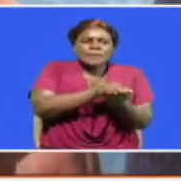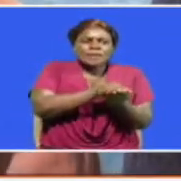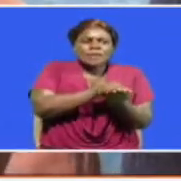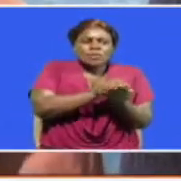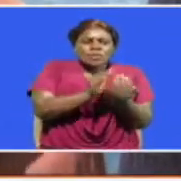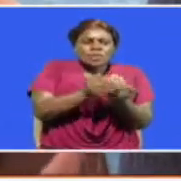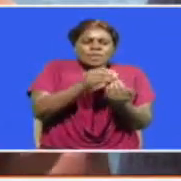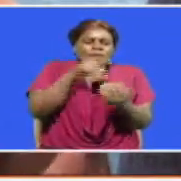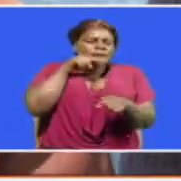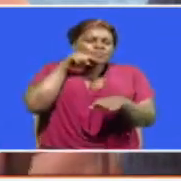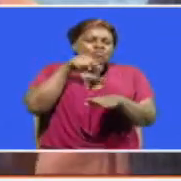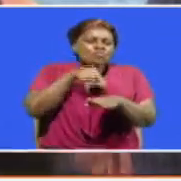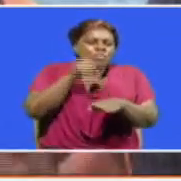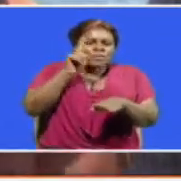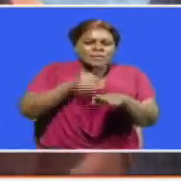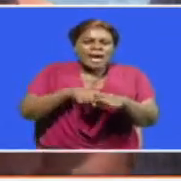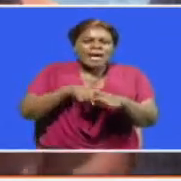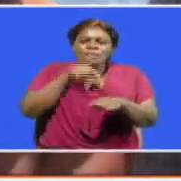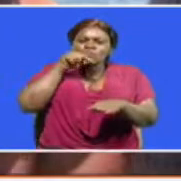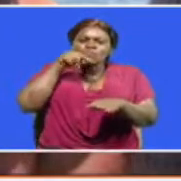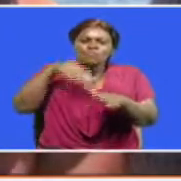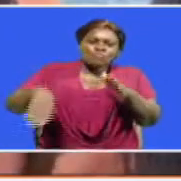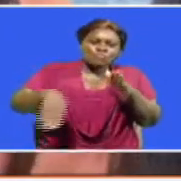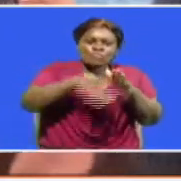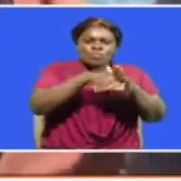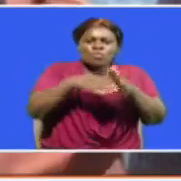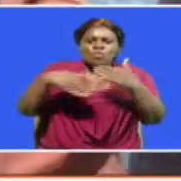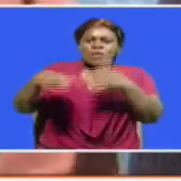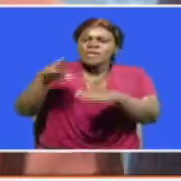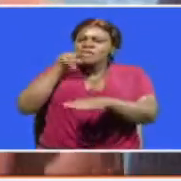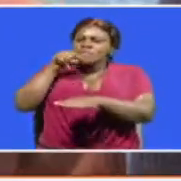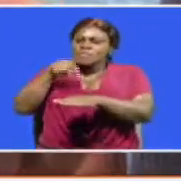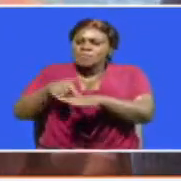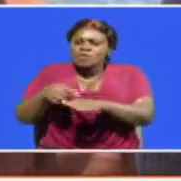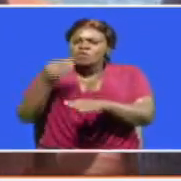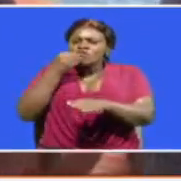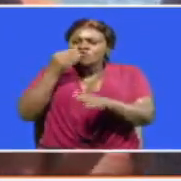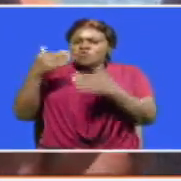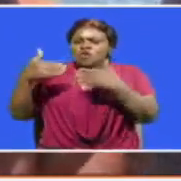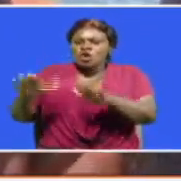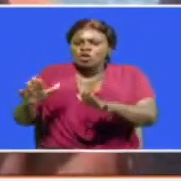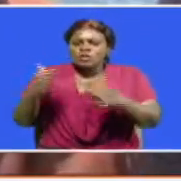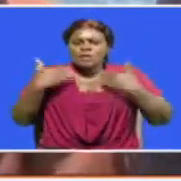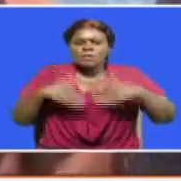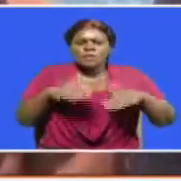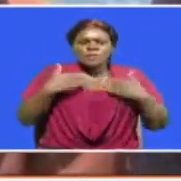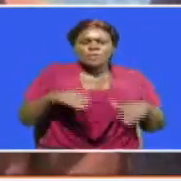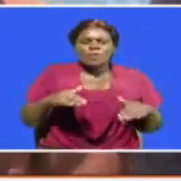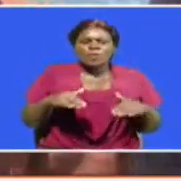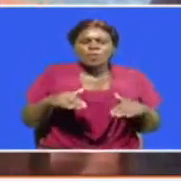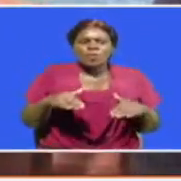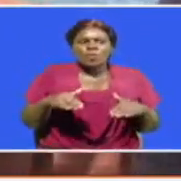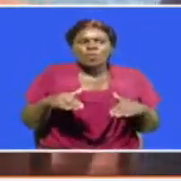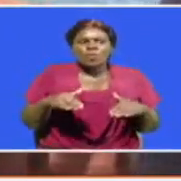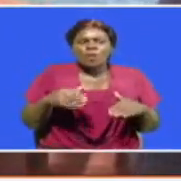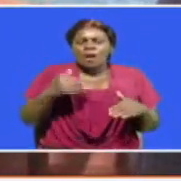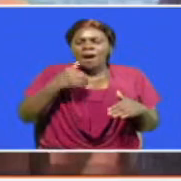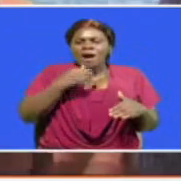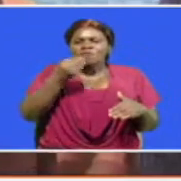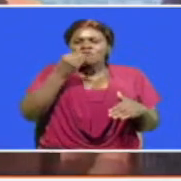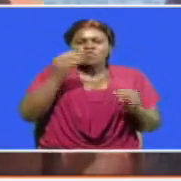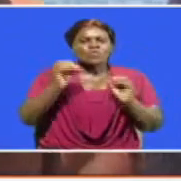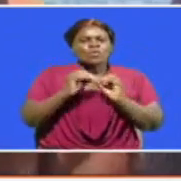nyuki, sasa tunapofukuzwa, tunawaja mizinga, tunawaja nyuki, chakula inapotea, watu wanakuwa, wanaishi bila